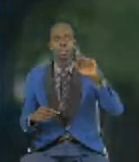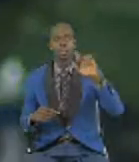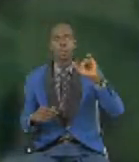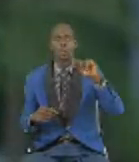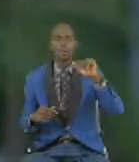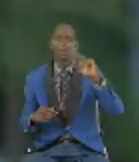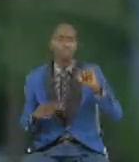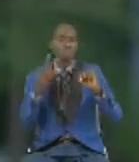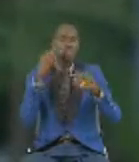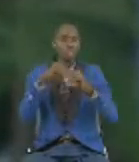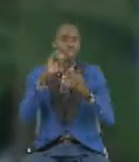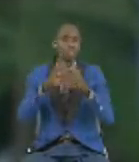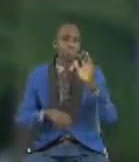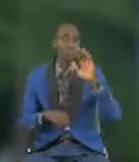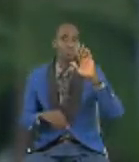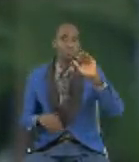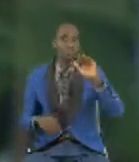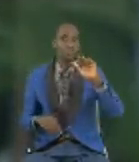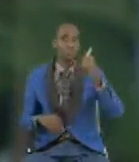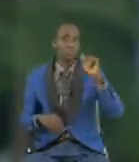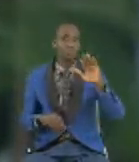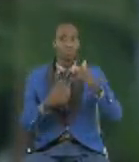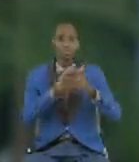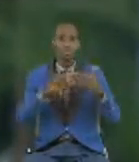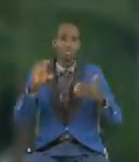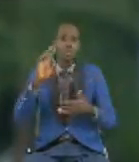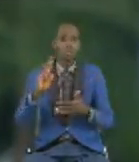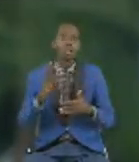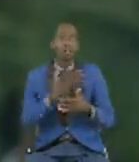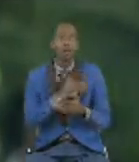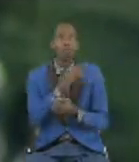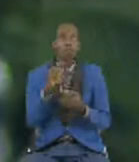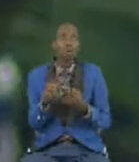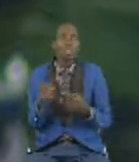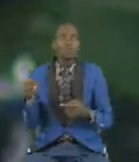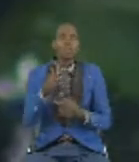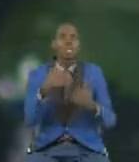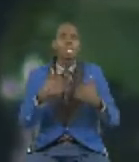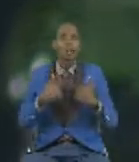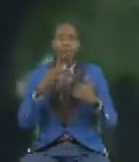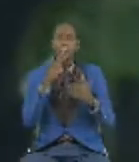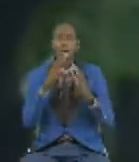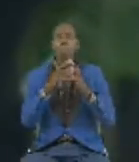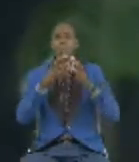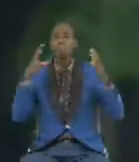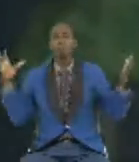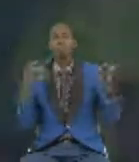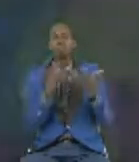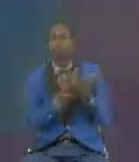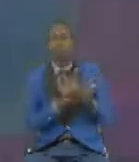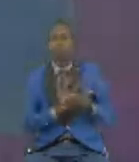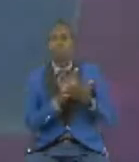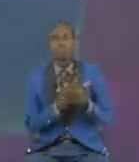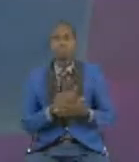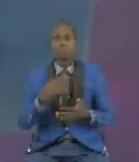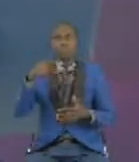verset 7. Chapitre 15, verset 7. Chapitre 15, 7. Une grande discussion